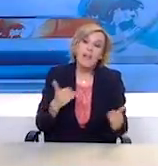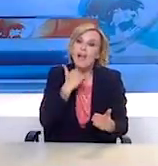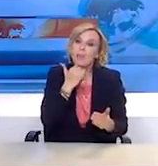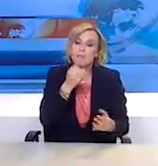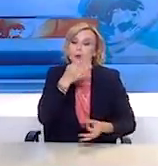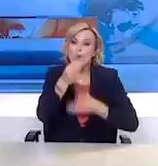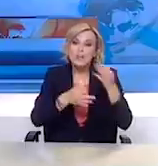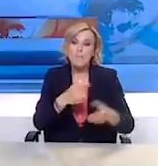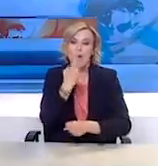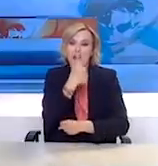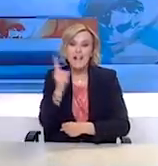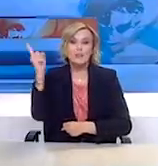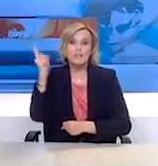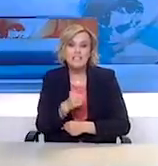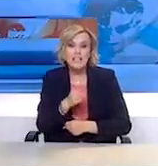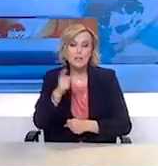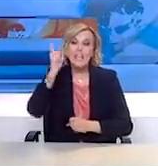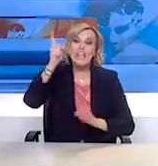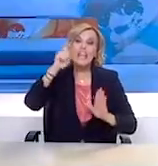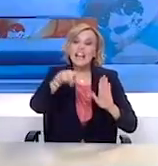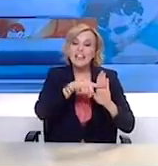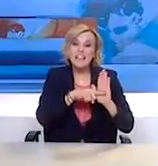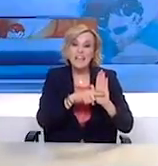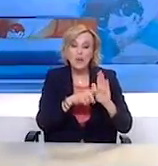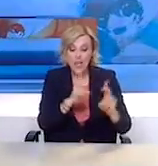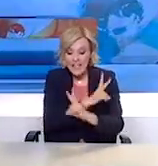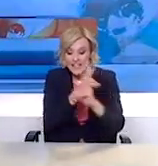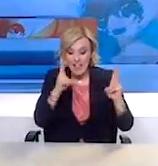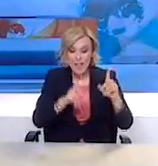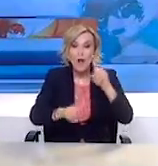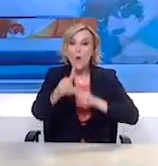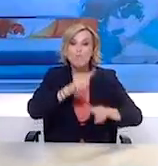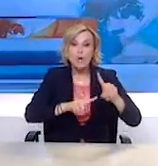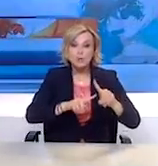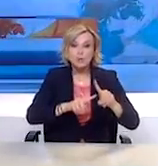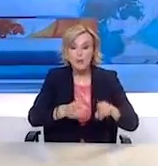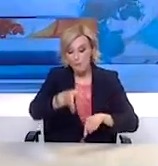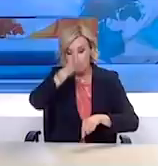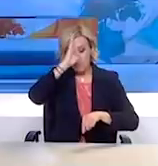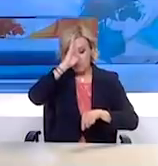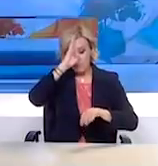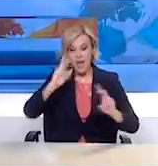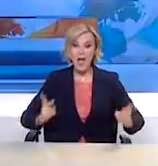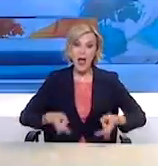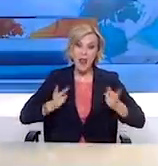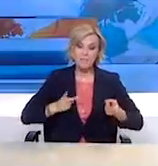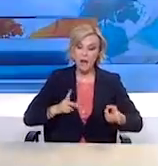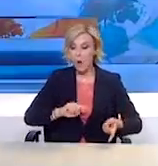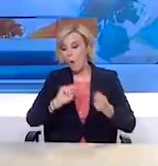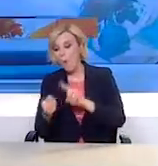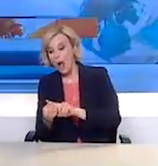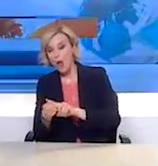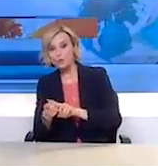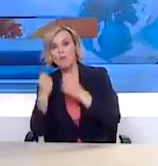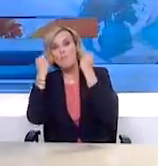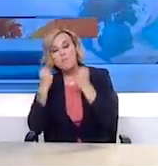σαφές κριτήριο με το οποίο να ξεκαθαρίζεις ποιος θα κάνει τη βαριά νόσο και ποιος θα μείνει χωρίς συμπτώματα. Αυτό